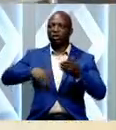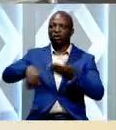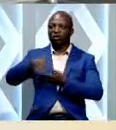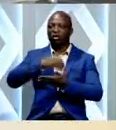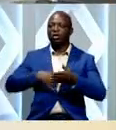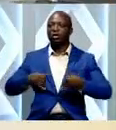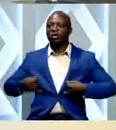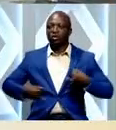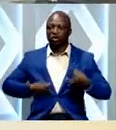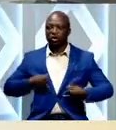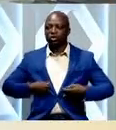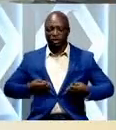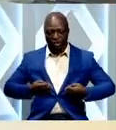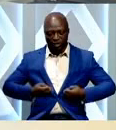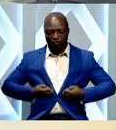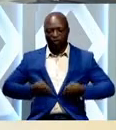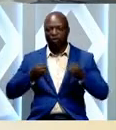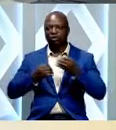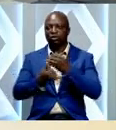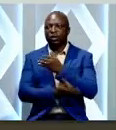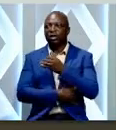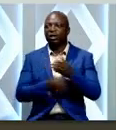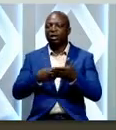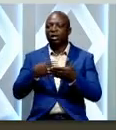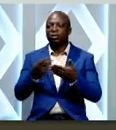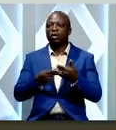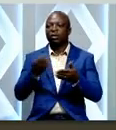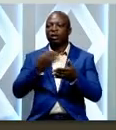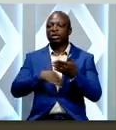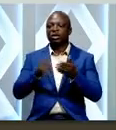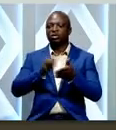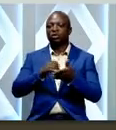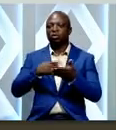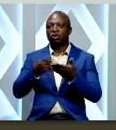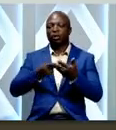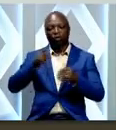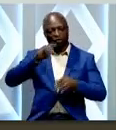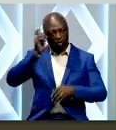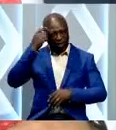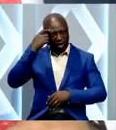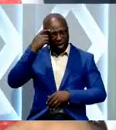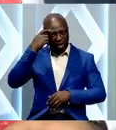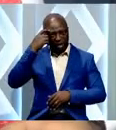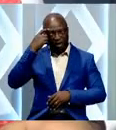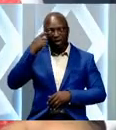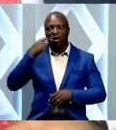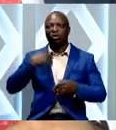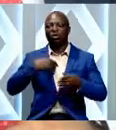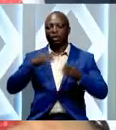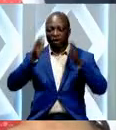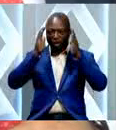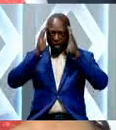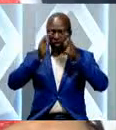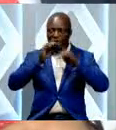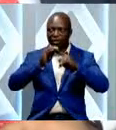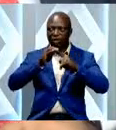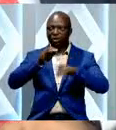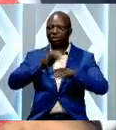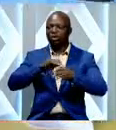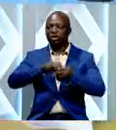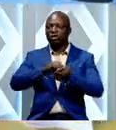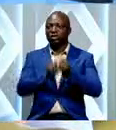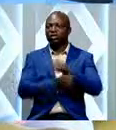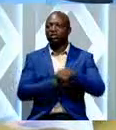réjouit des efforts du pays. Les programmes inscrits dans la feuille de route gouvernementale porte une attention particulière sur les